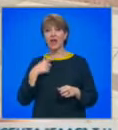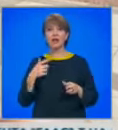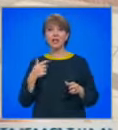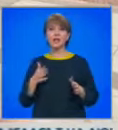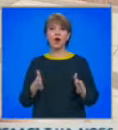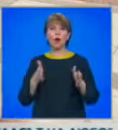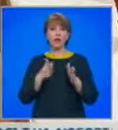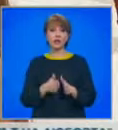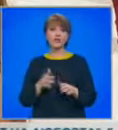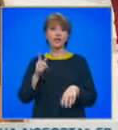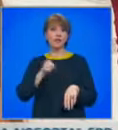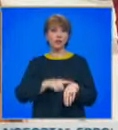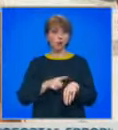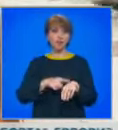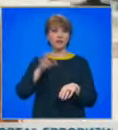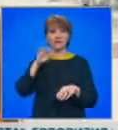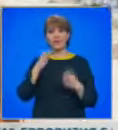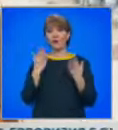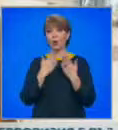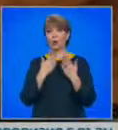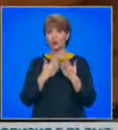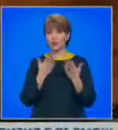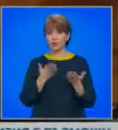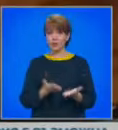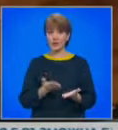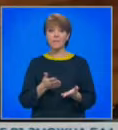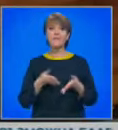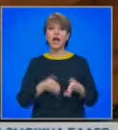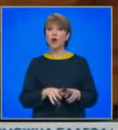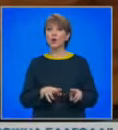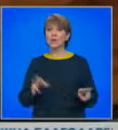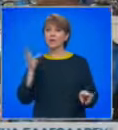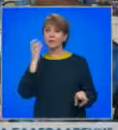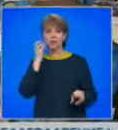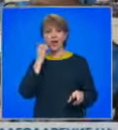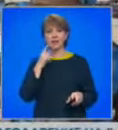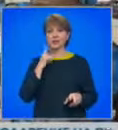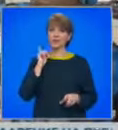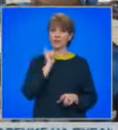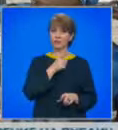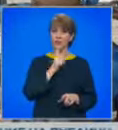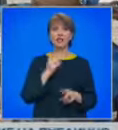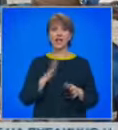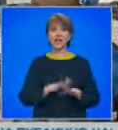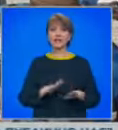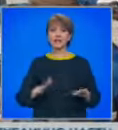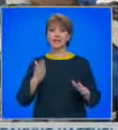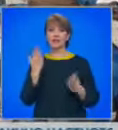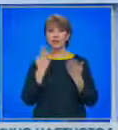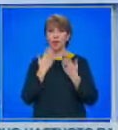на децата ни в училище, поради нашия отказ. Родителите в Бургас се заканиха, че и утре децата им ще учат навън.